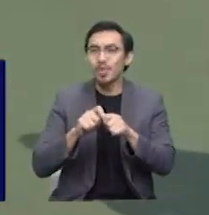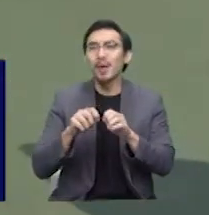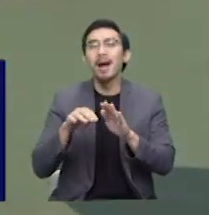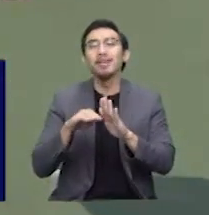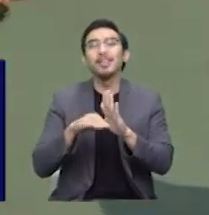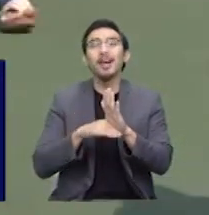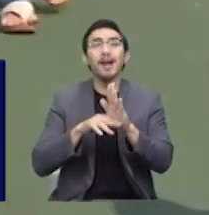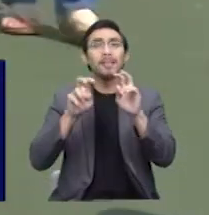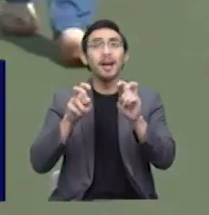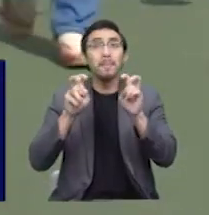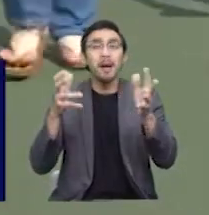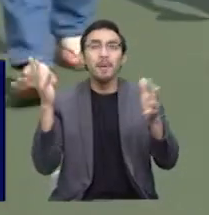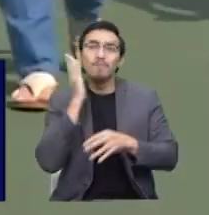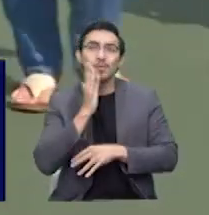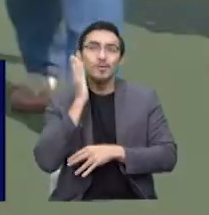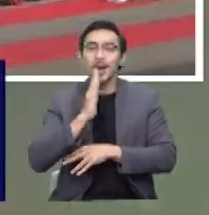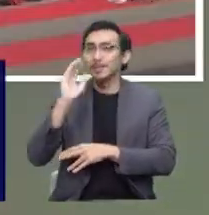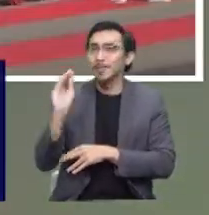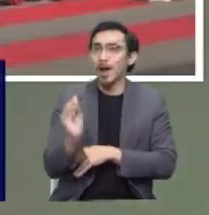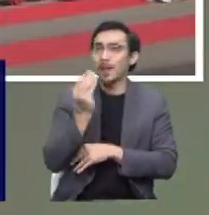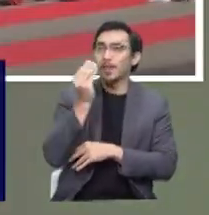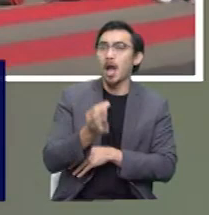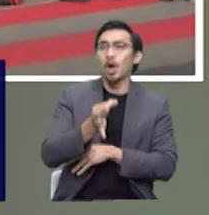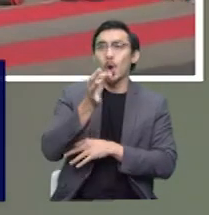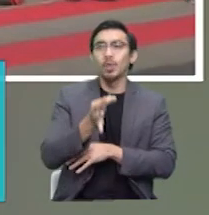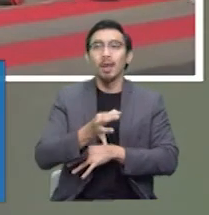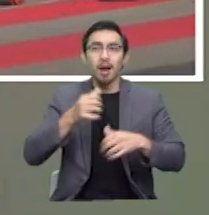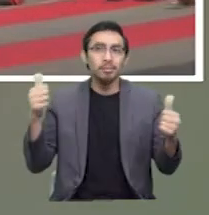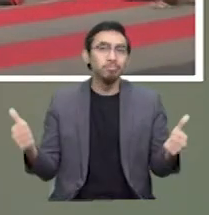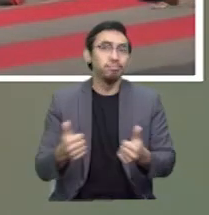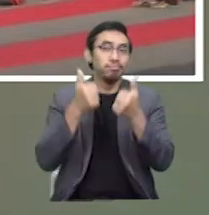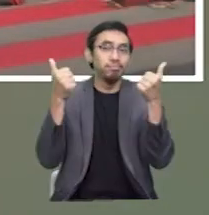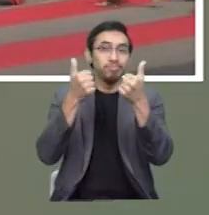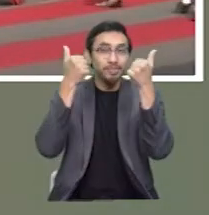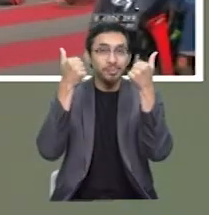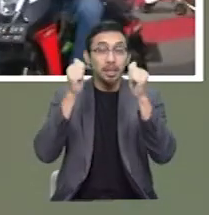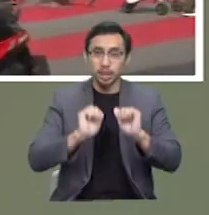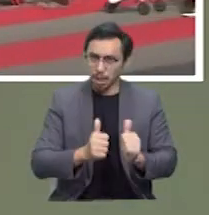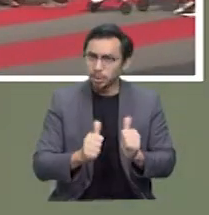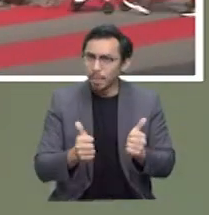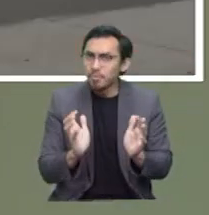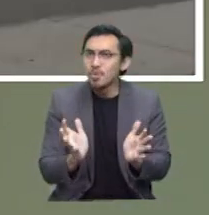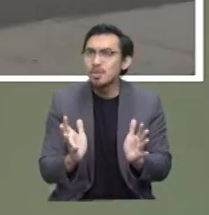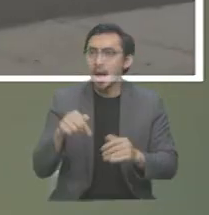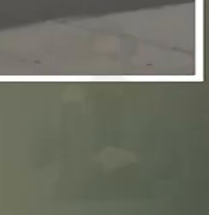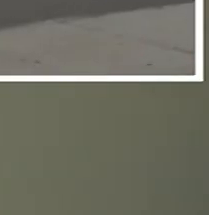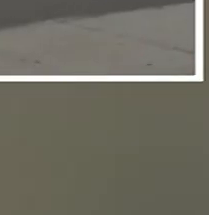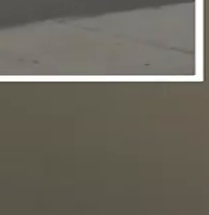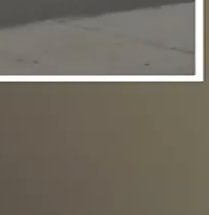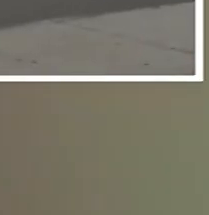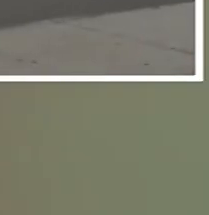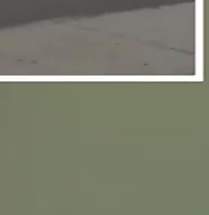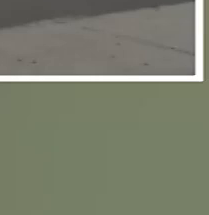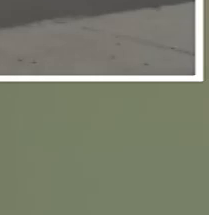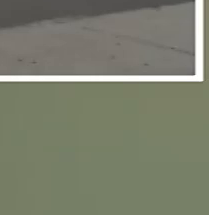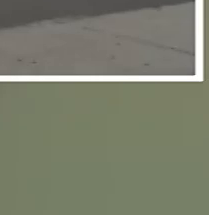Mudi DKI Jakarta Kota Gemilang. Sejumlah persiapan sudah dilakukan mulai dari penataan panggung-panggung dan Bundaran